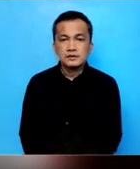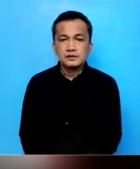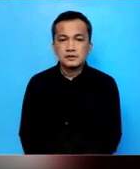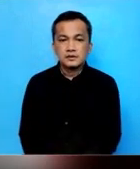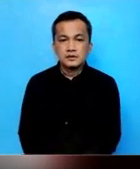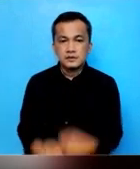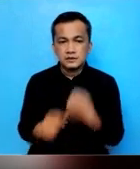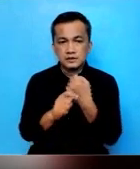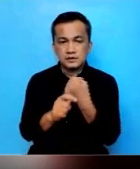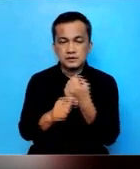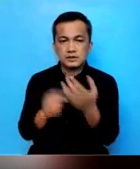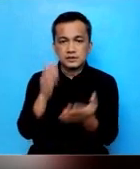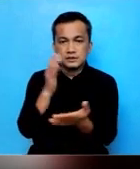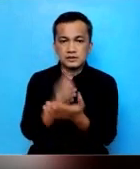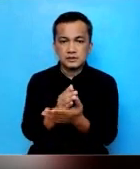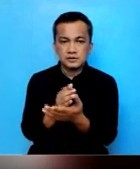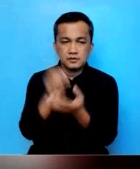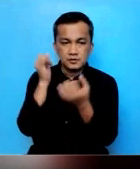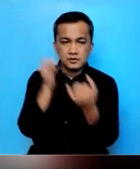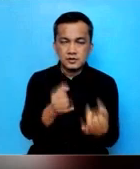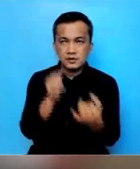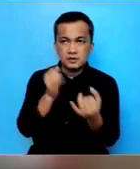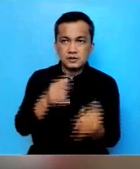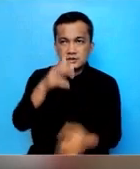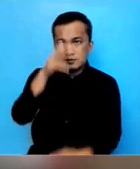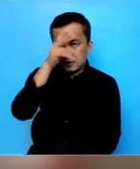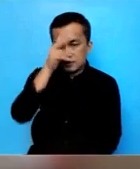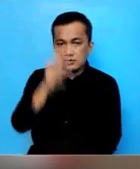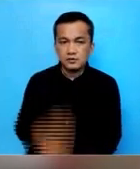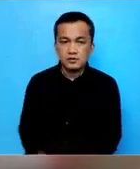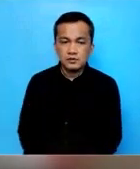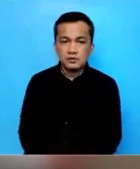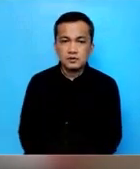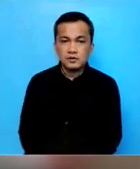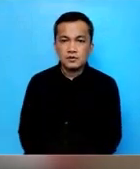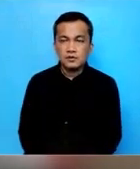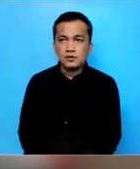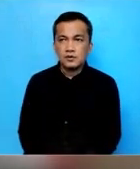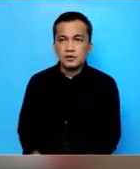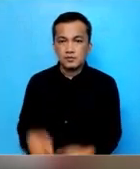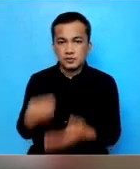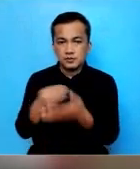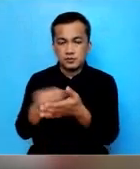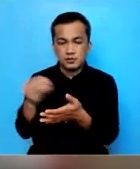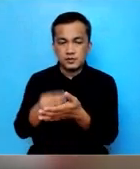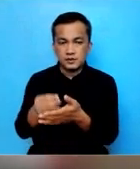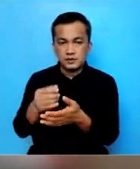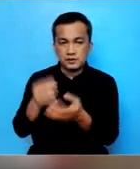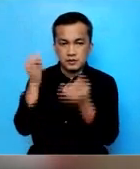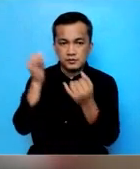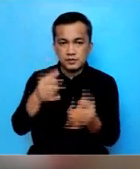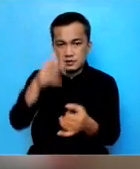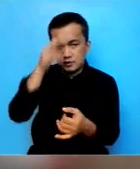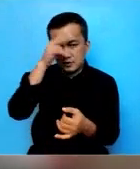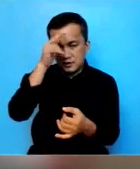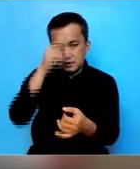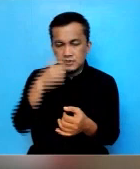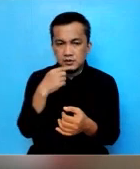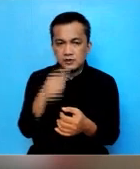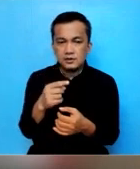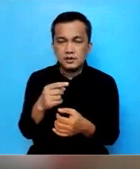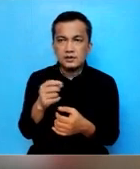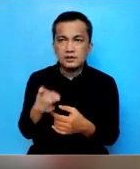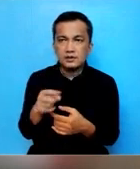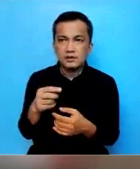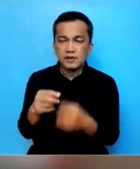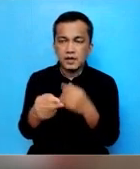pansamantala itigil muna yung importasyon ng manok. Kasi yung mga bumibili ng mga imported ng manok, ito yung tinatawag nating HRI, mga